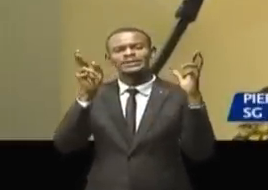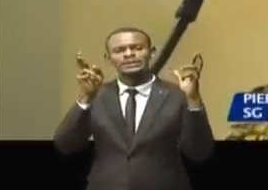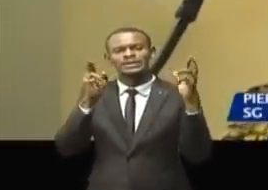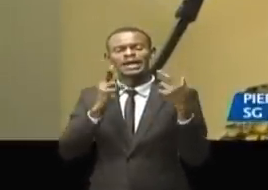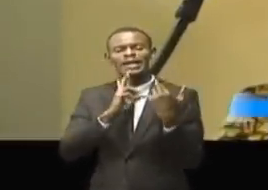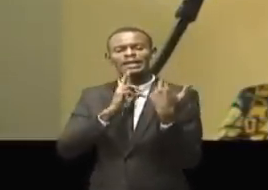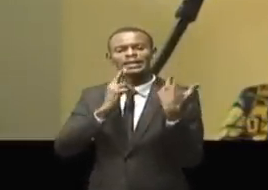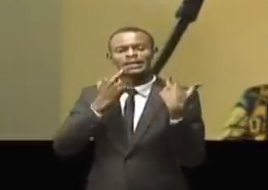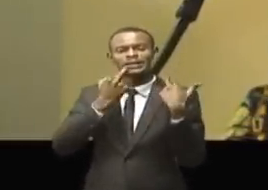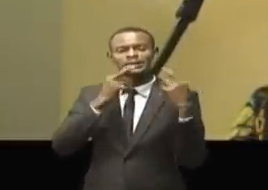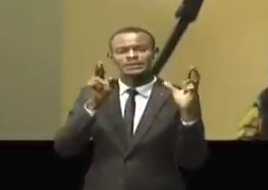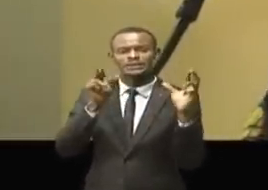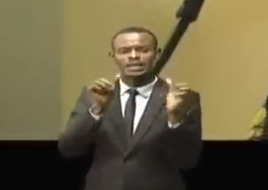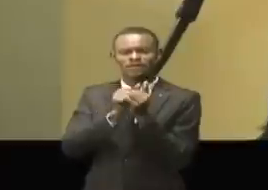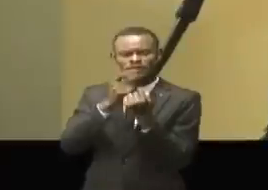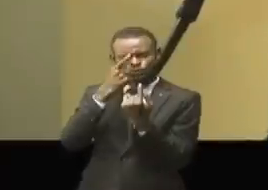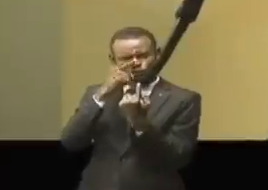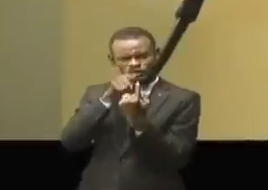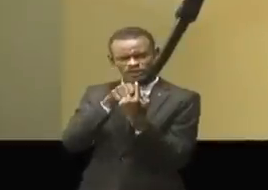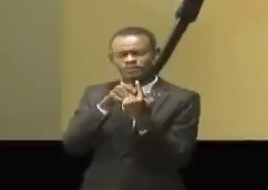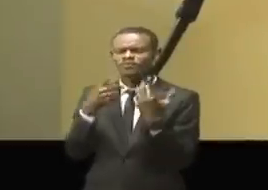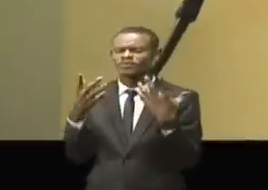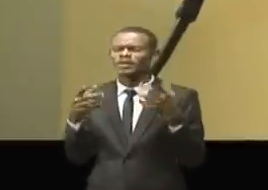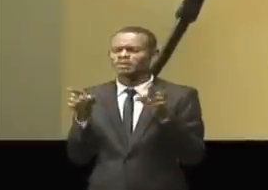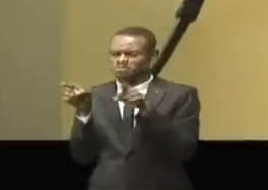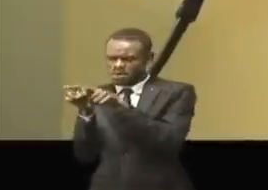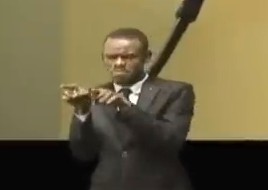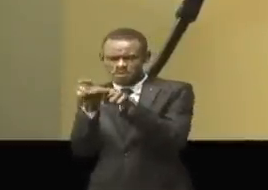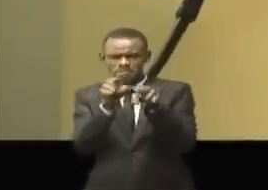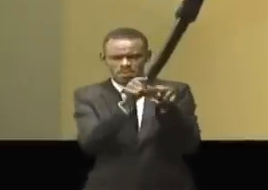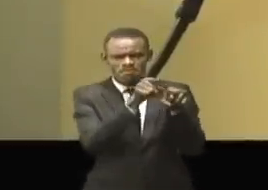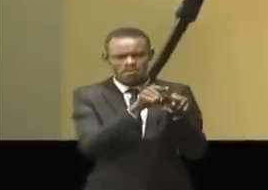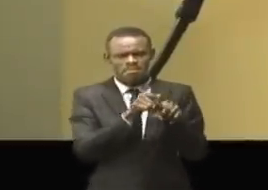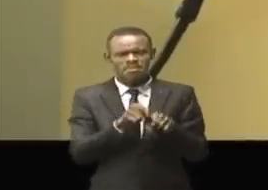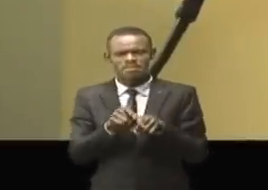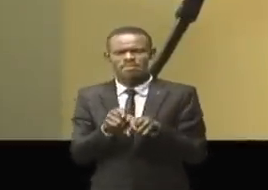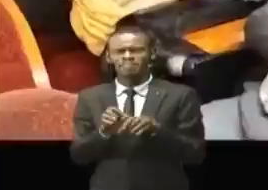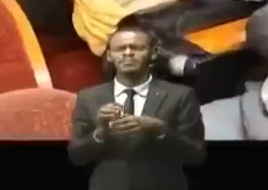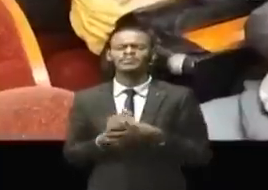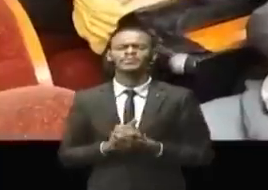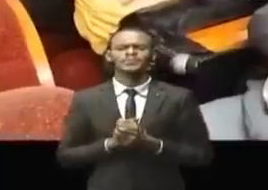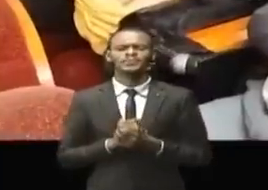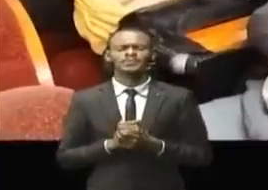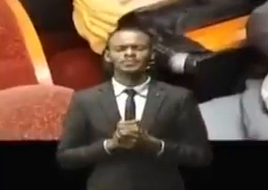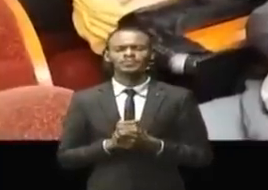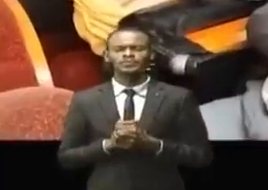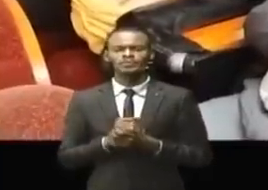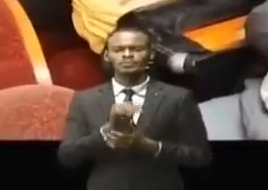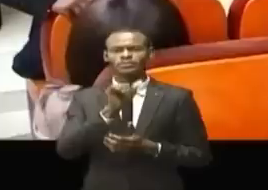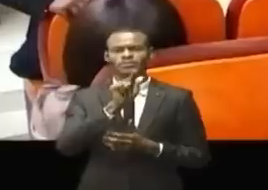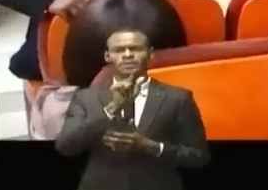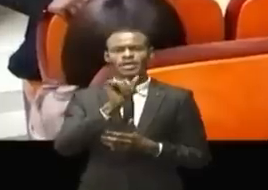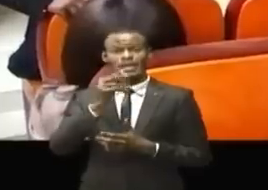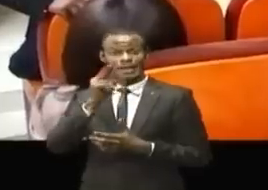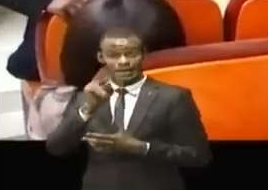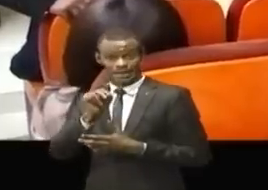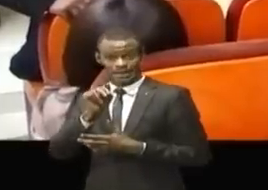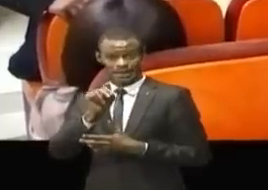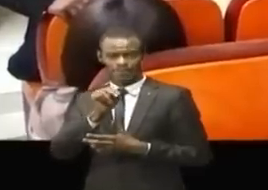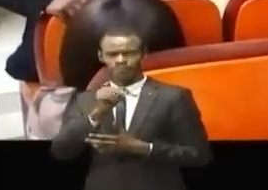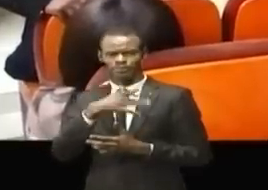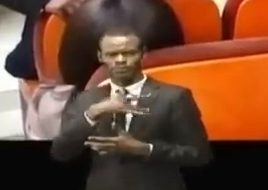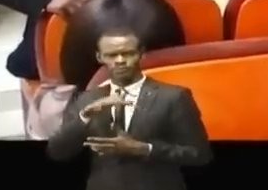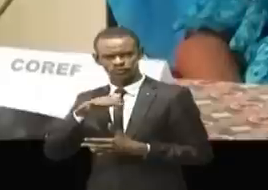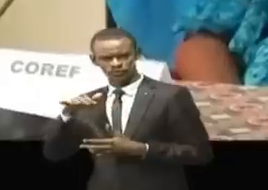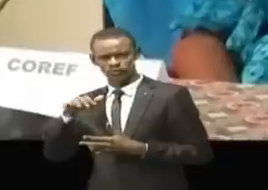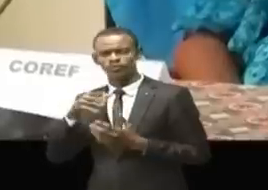et indicateurs de performance prédéfinis. Alain Lubamba, directeur général des développements et